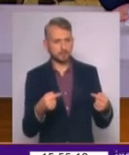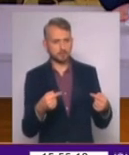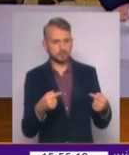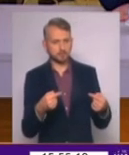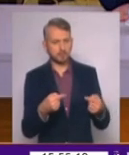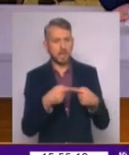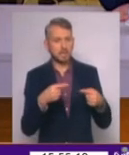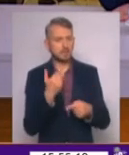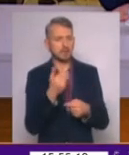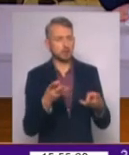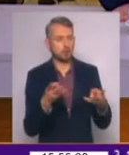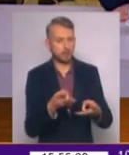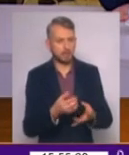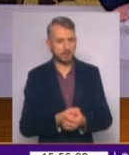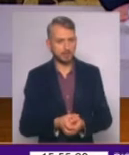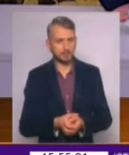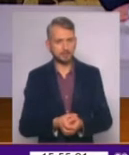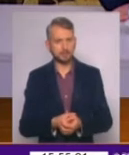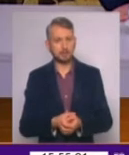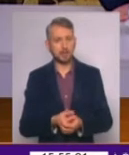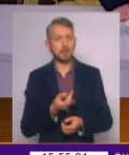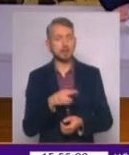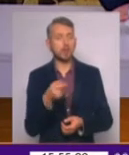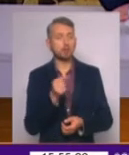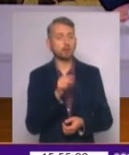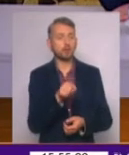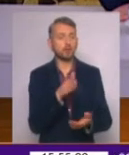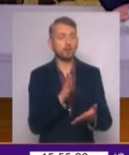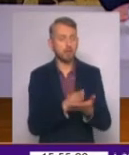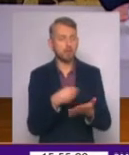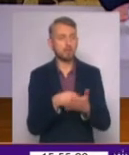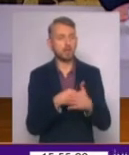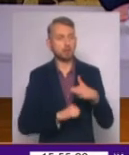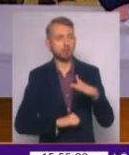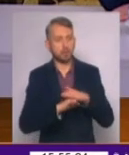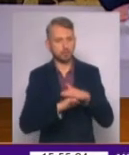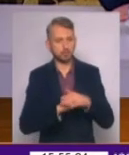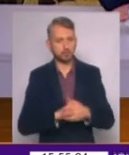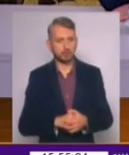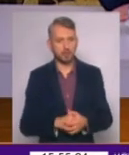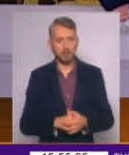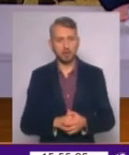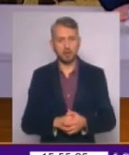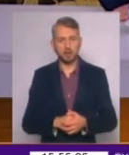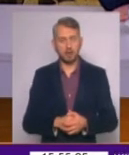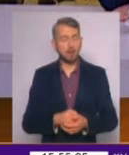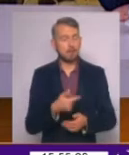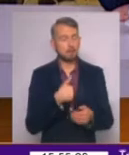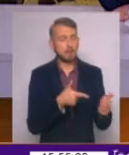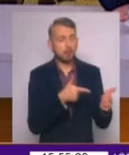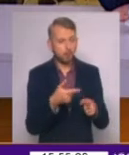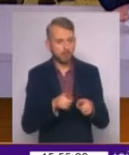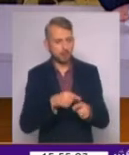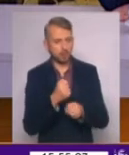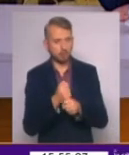на різні їхні потреби. Для того, щоб вони мали матеріальну базу. Ну, добре, ми готові це робити